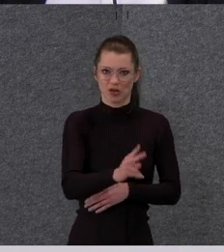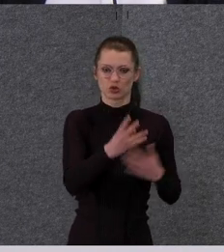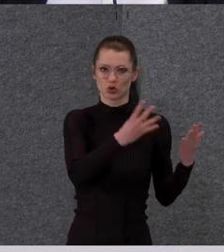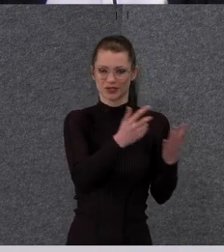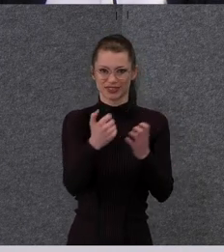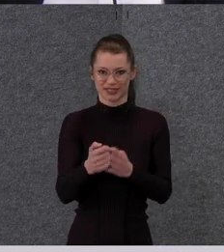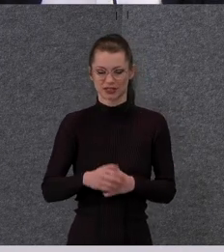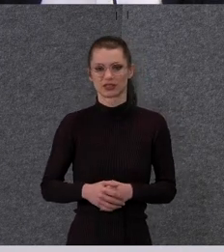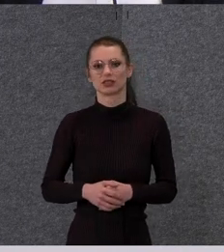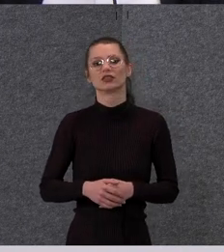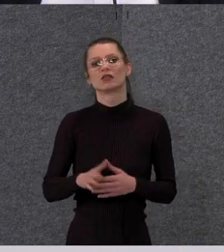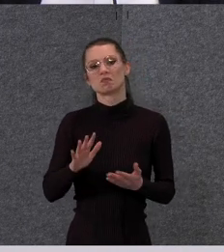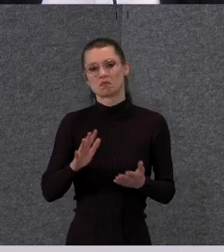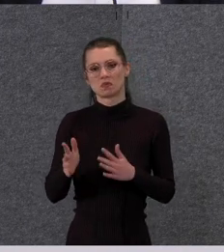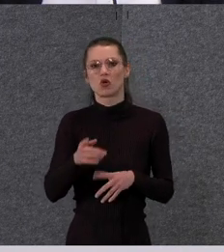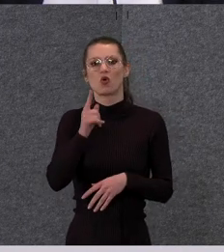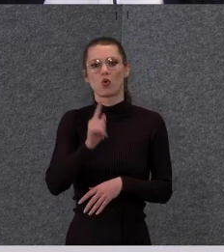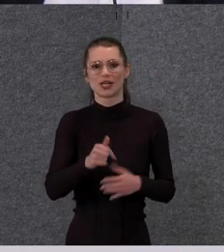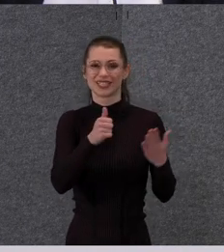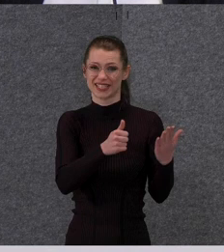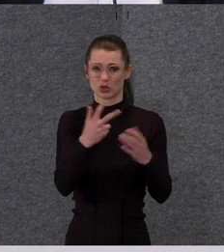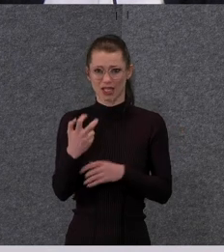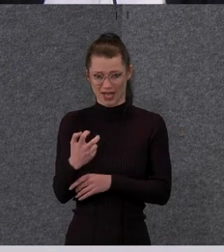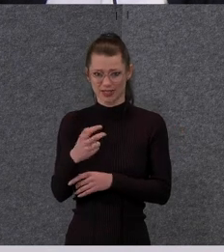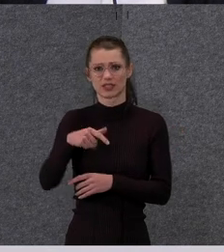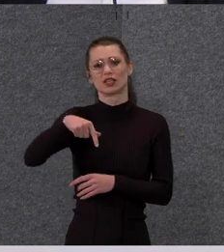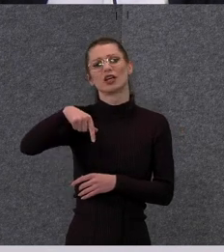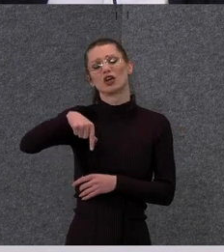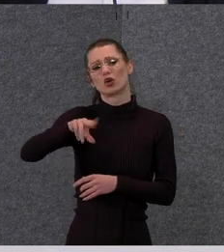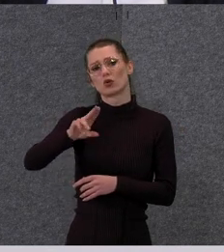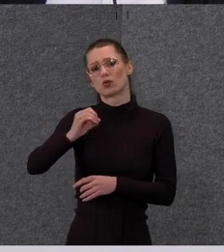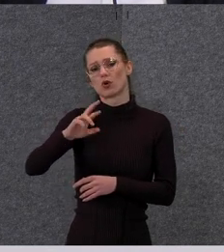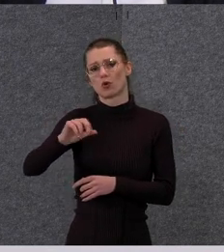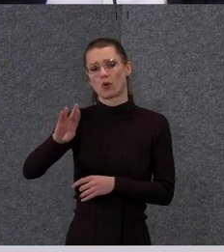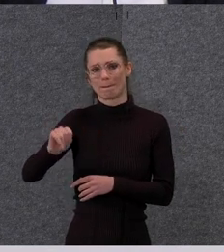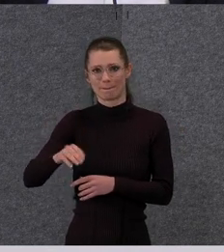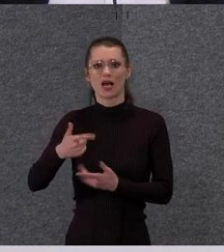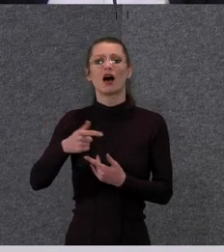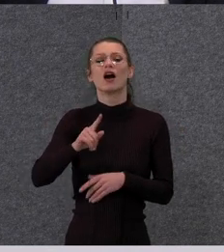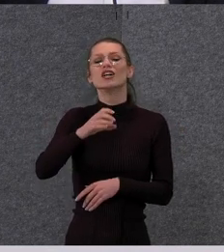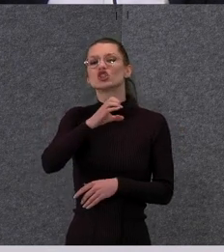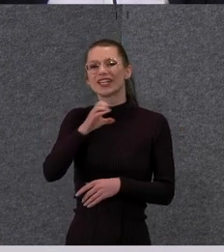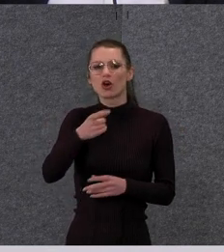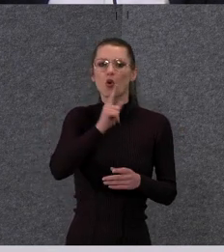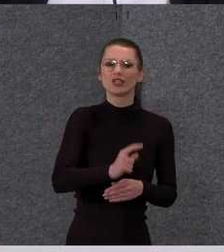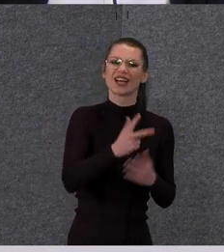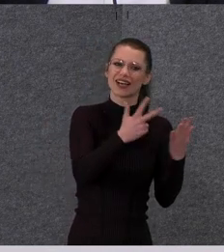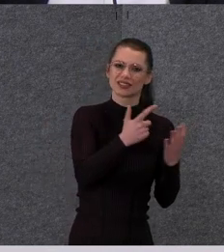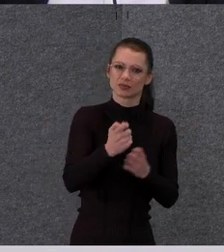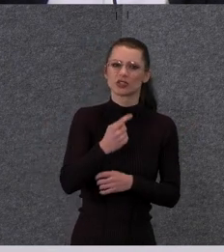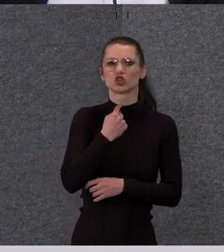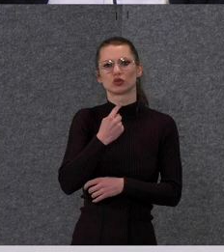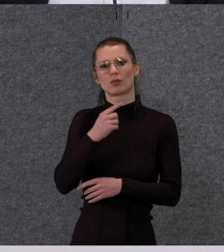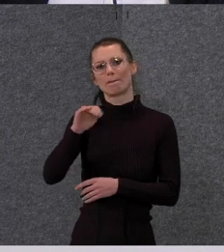269. Das Quorum lag somit bei 136. Auf Shahina entfielen 178 Stimmen,